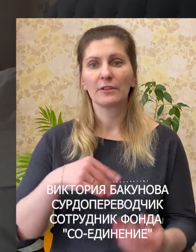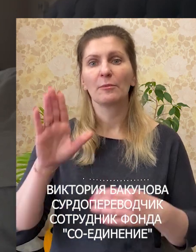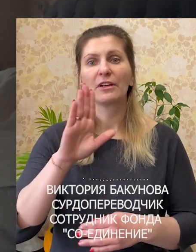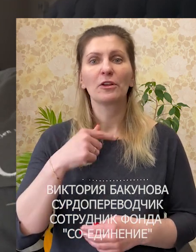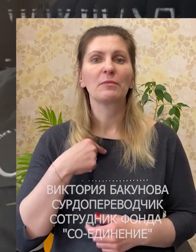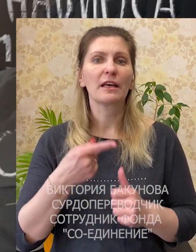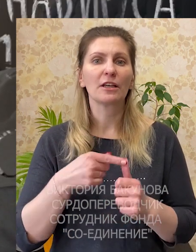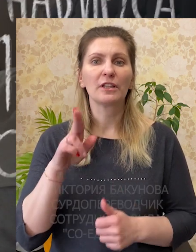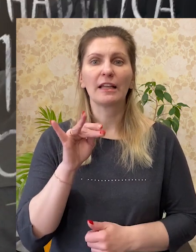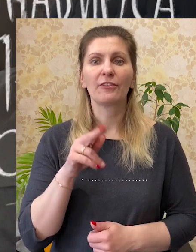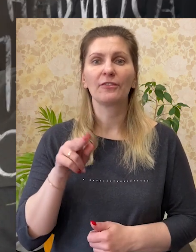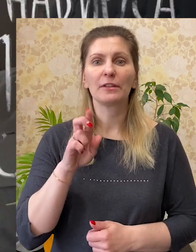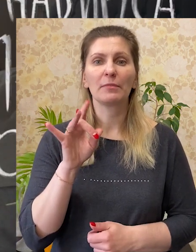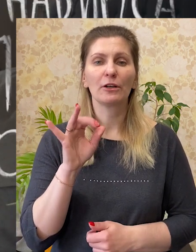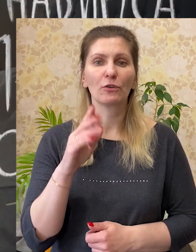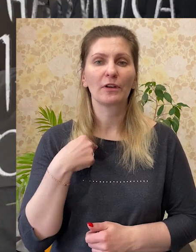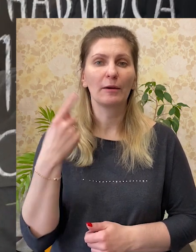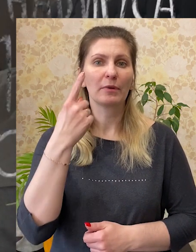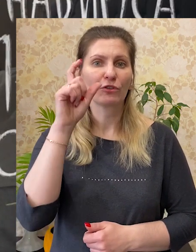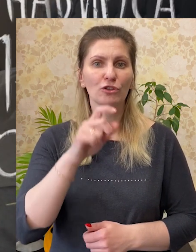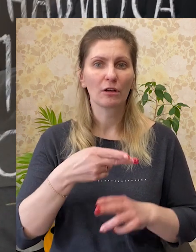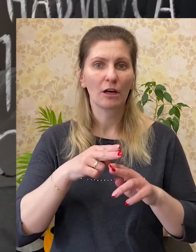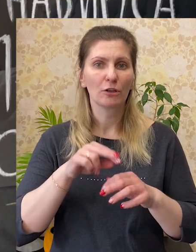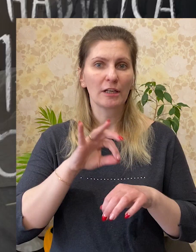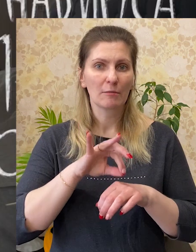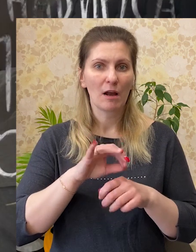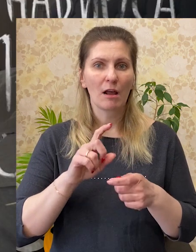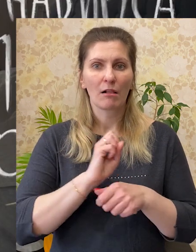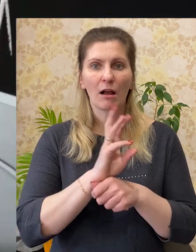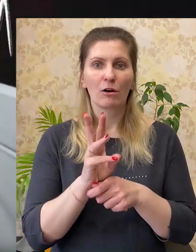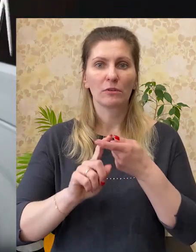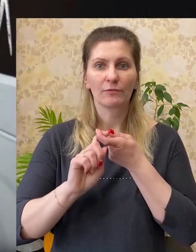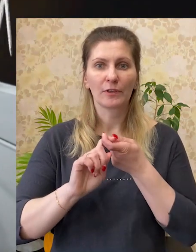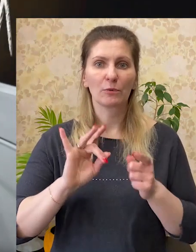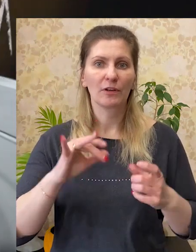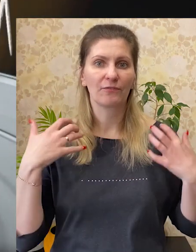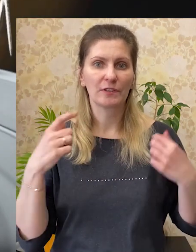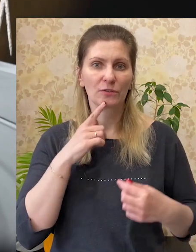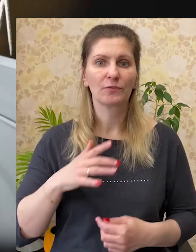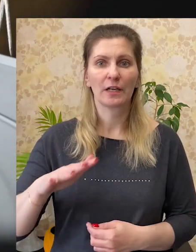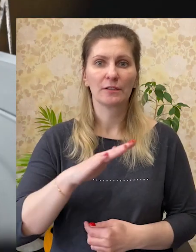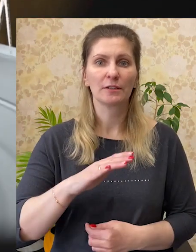Всем привет, меня зовут Давид Беров. Я первый человек, который заболел коронавирусом и выздоровел в России.